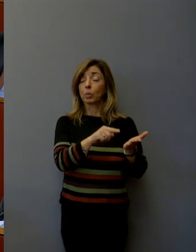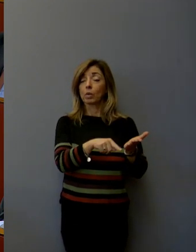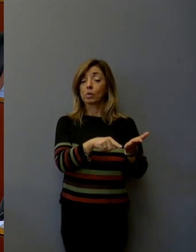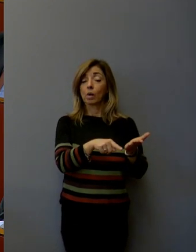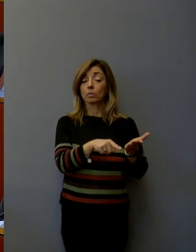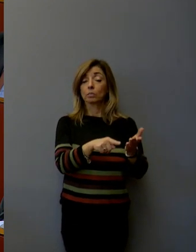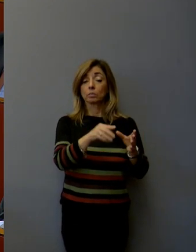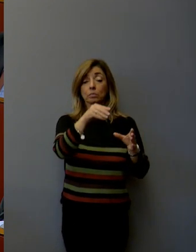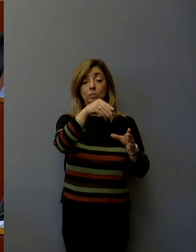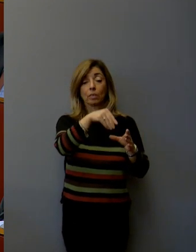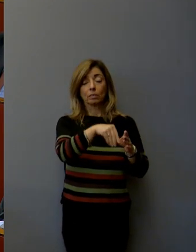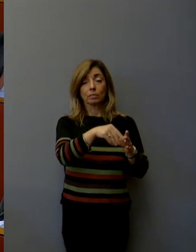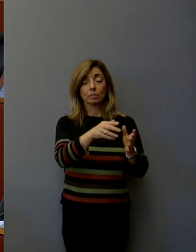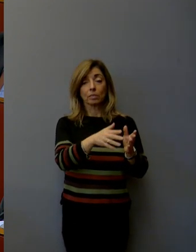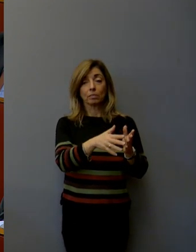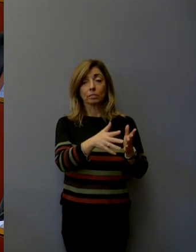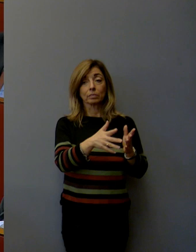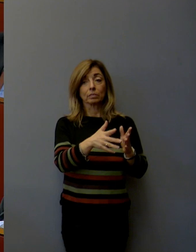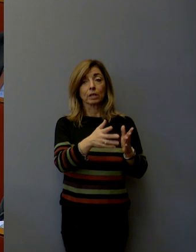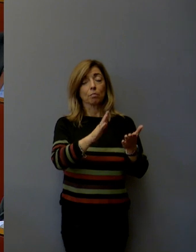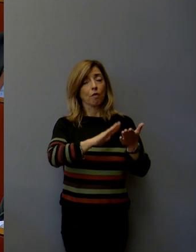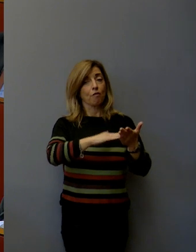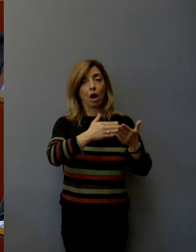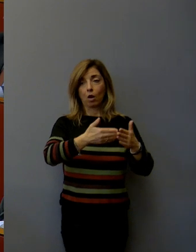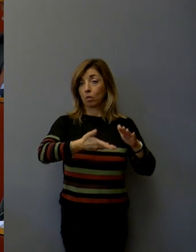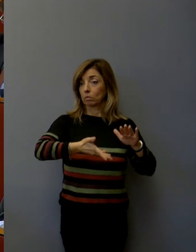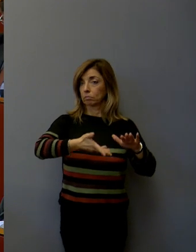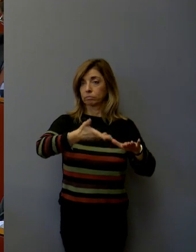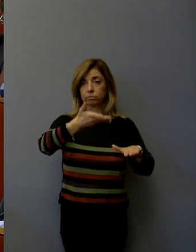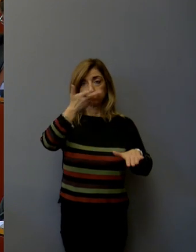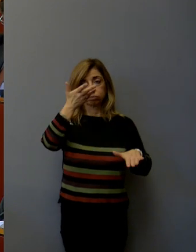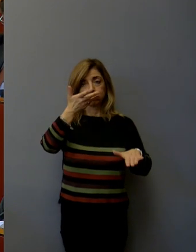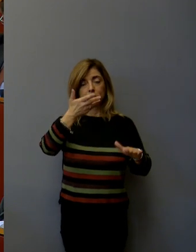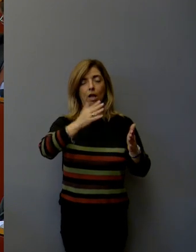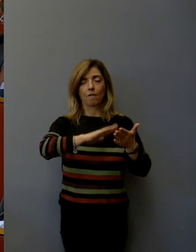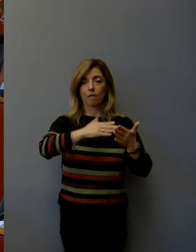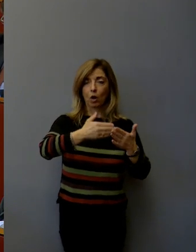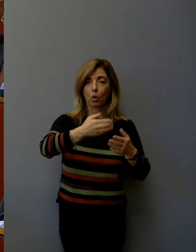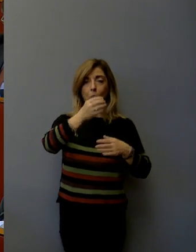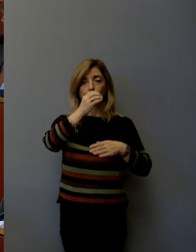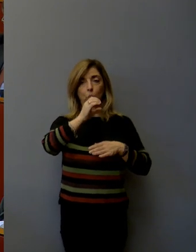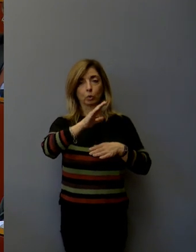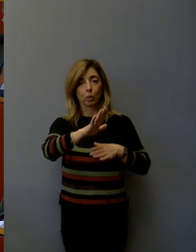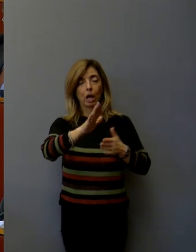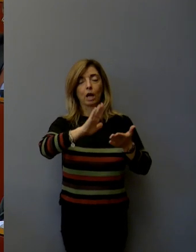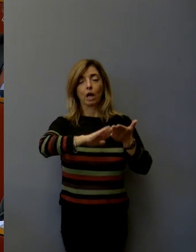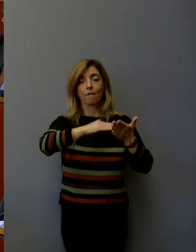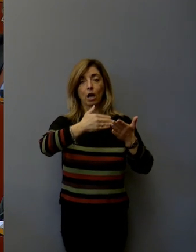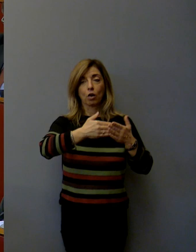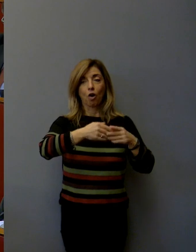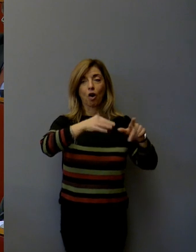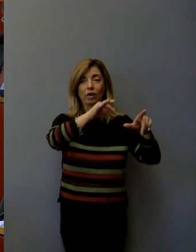degli Interni ovviamente di altissimo valore culturale di altissimo valore architettonico